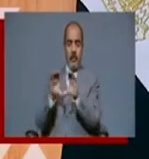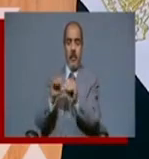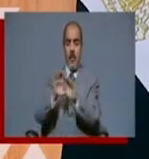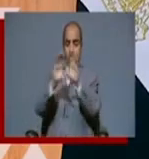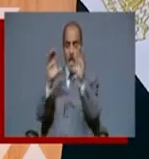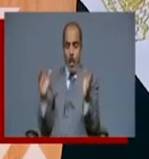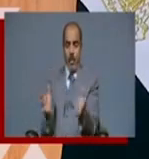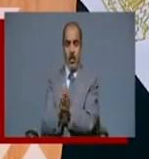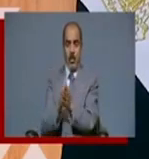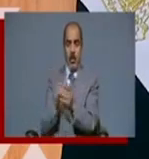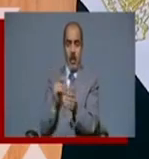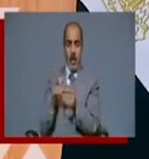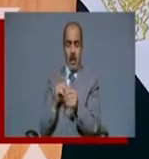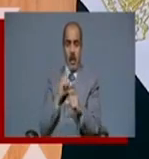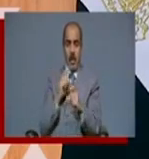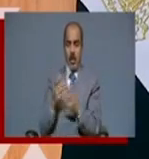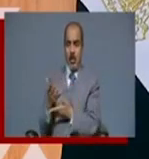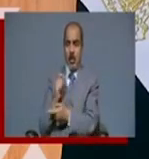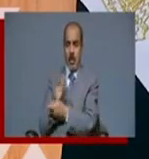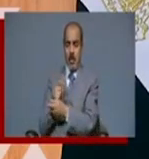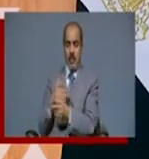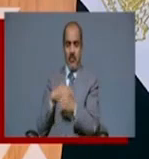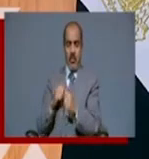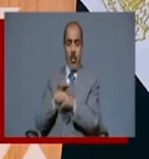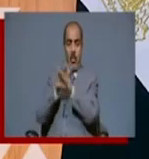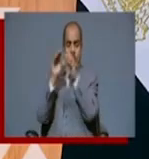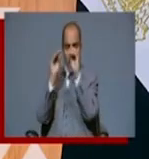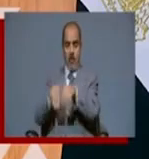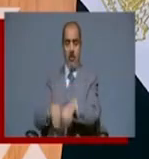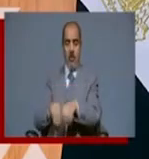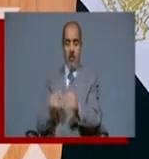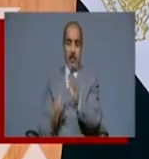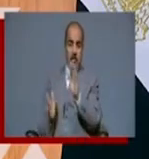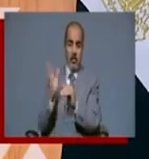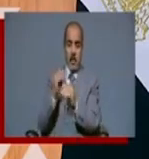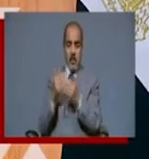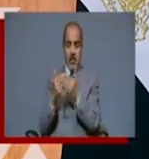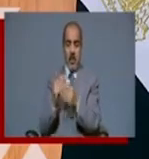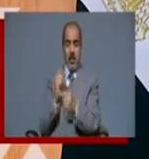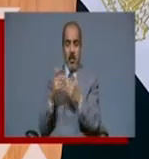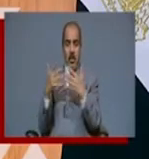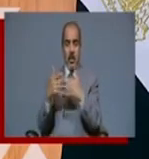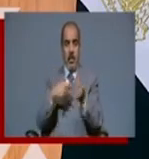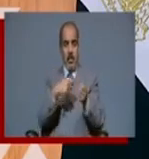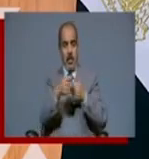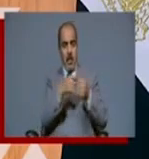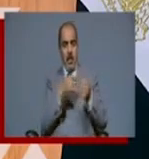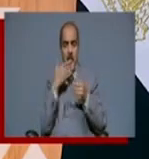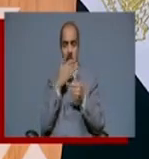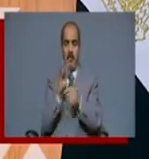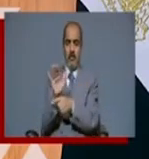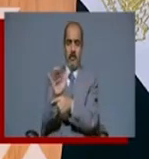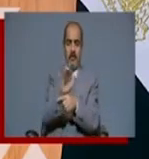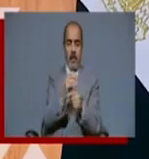خروج قانون للعمل يراعي حقوق الجميع وواجبات الجميع ومش عايزين نخش في تفاصيل عشان احنا داخلين هروح